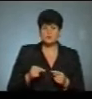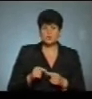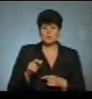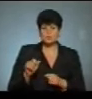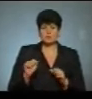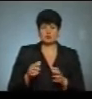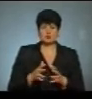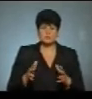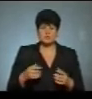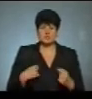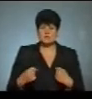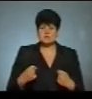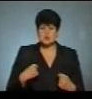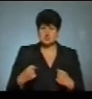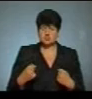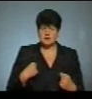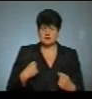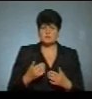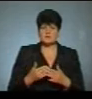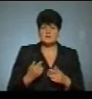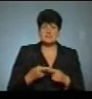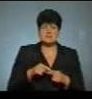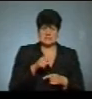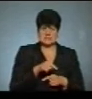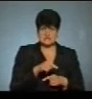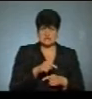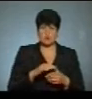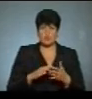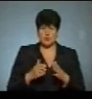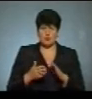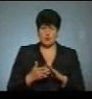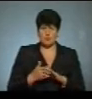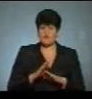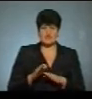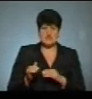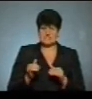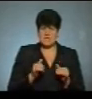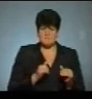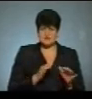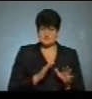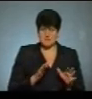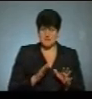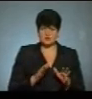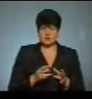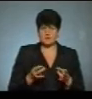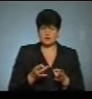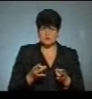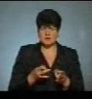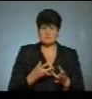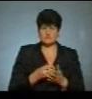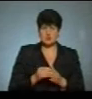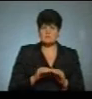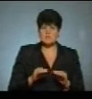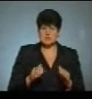більше навіть страждати інколи від цих нестерпних умов незабезпечення базових потреб своїм